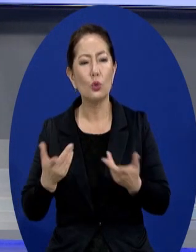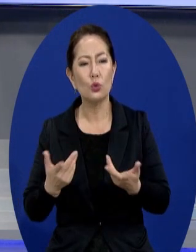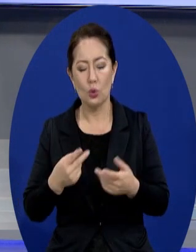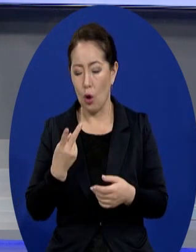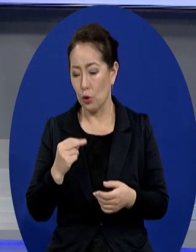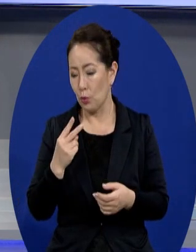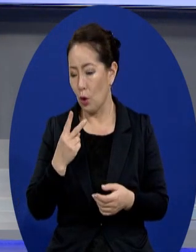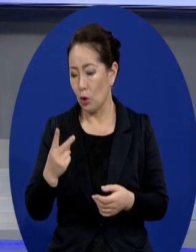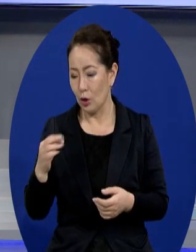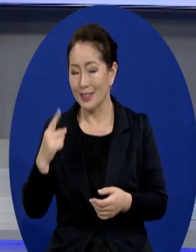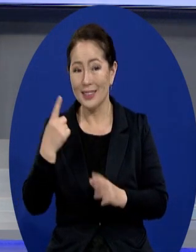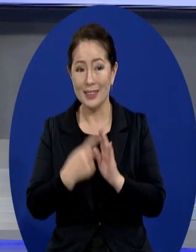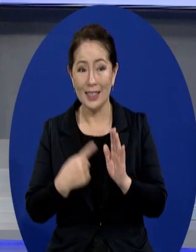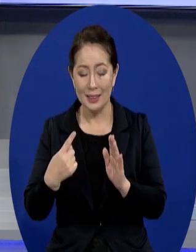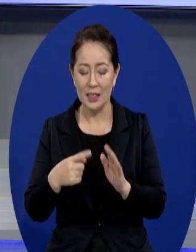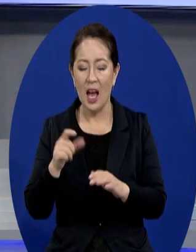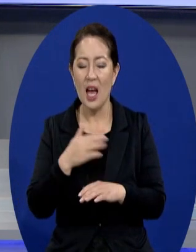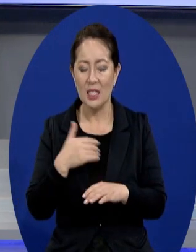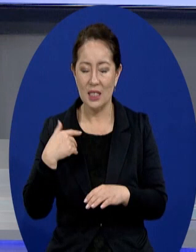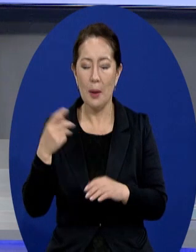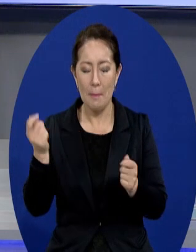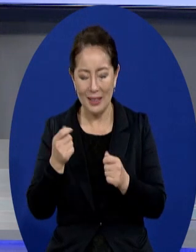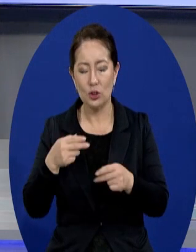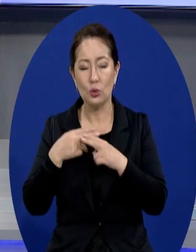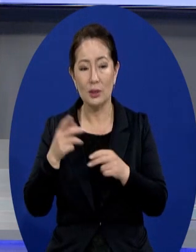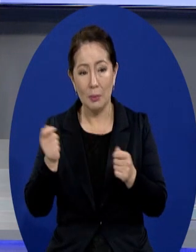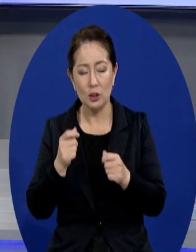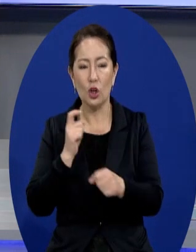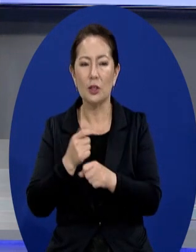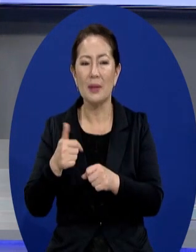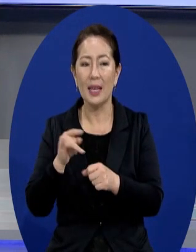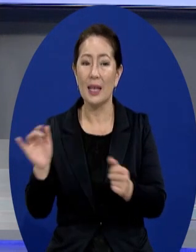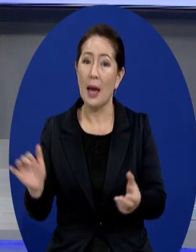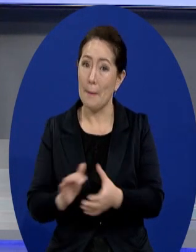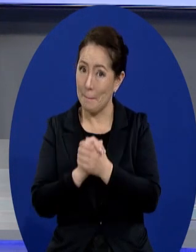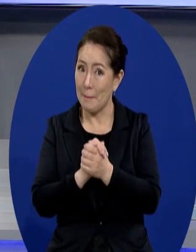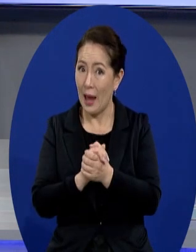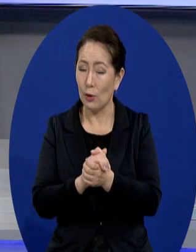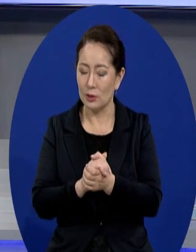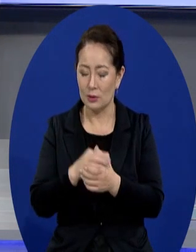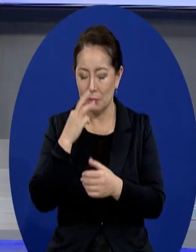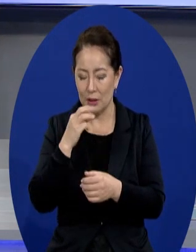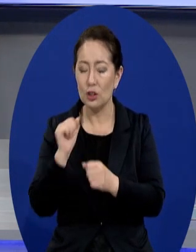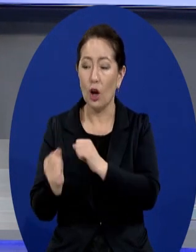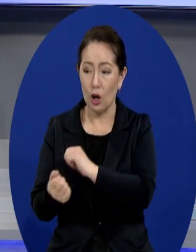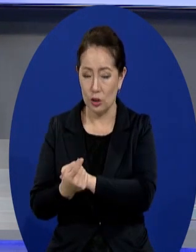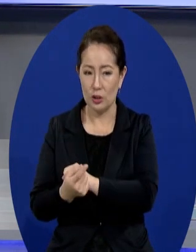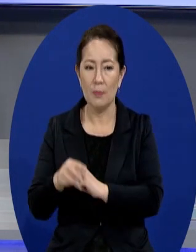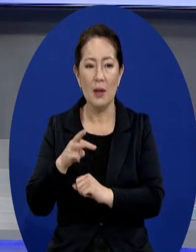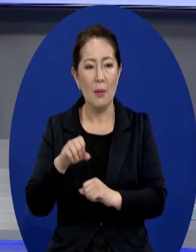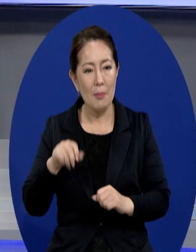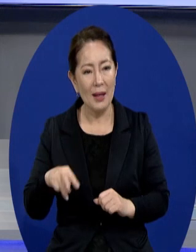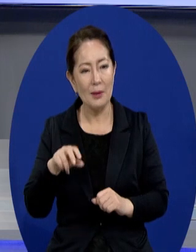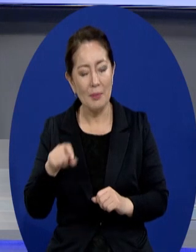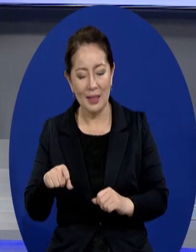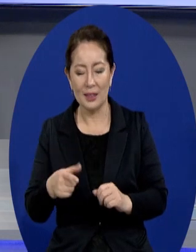сарын 1-ээс эзэн малчин туслах малчинтай хөдөлмөрийн гэрээ байгуулна гэсэн энэ мэдээлэл бол мэдээж онцлох байлаа. За малын